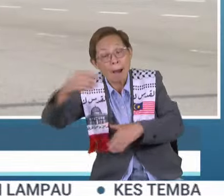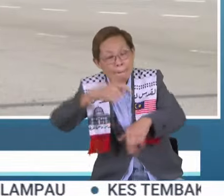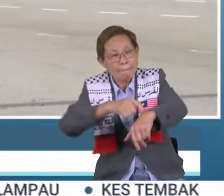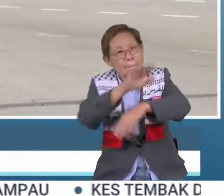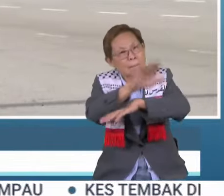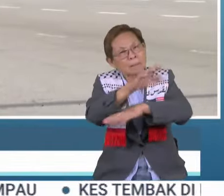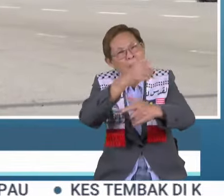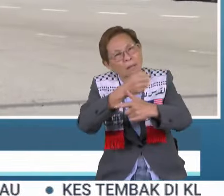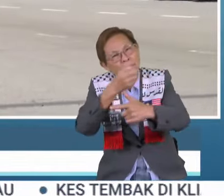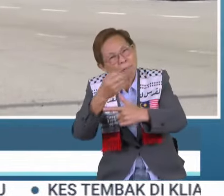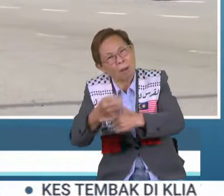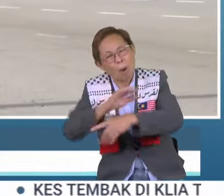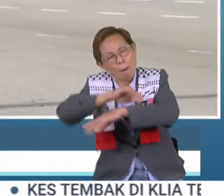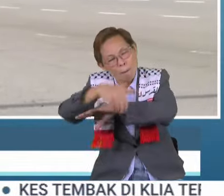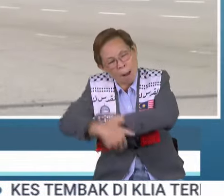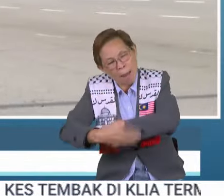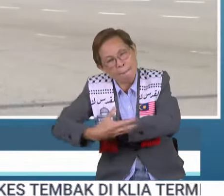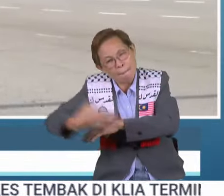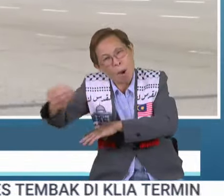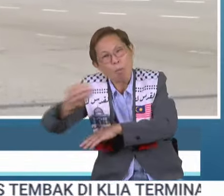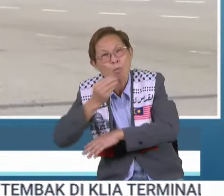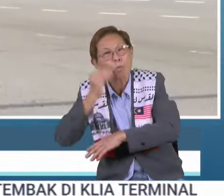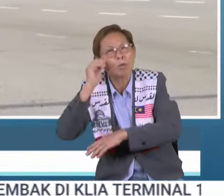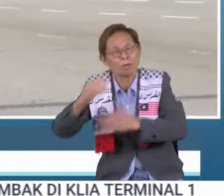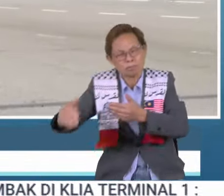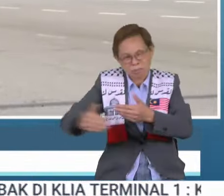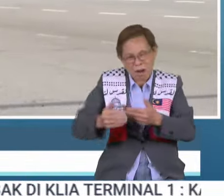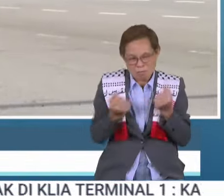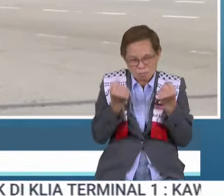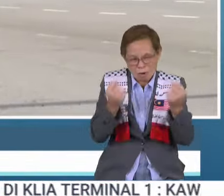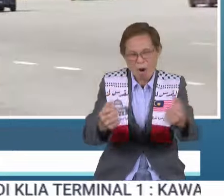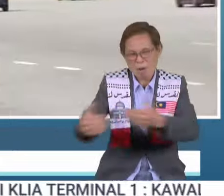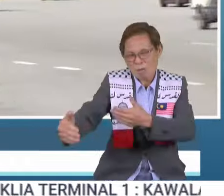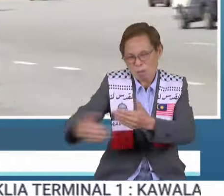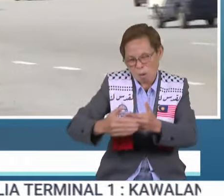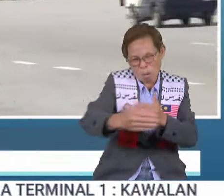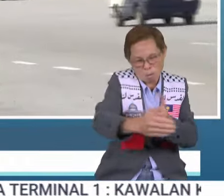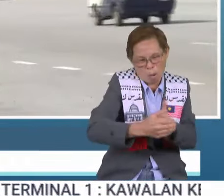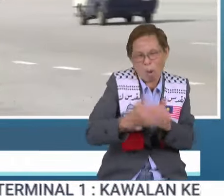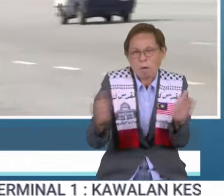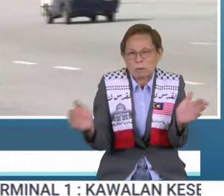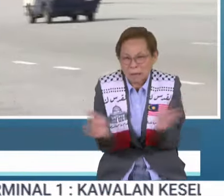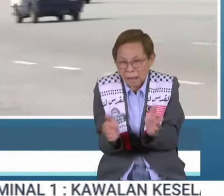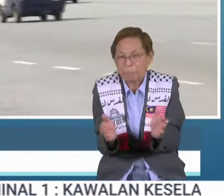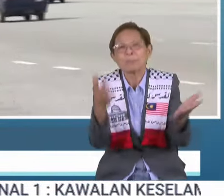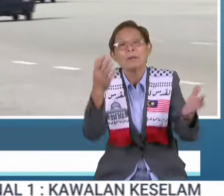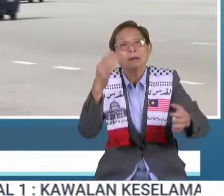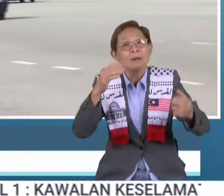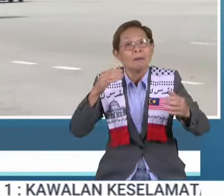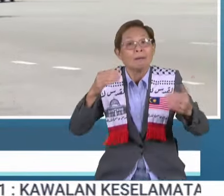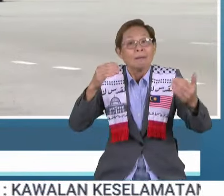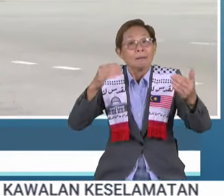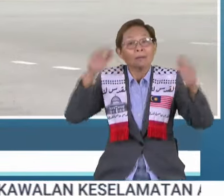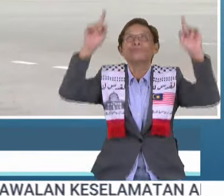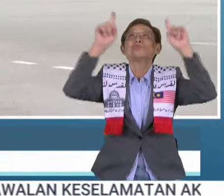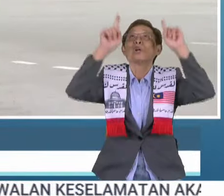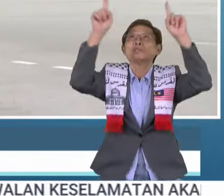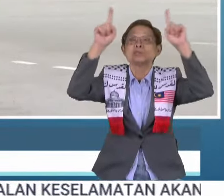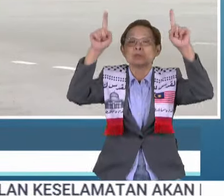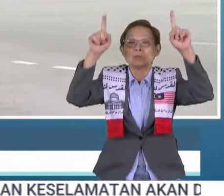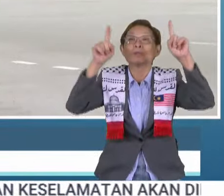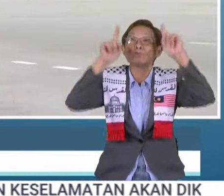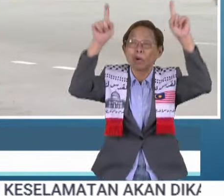petang ataupun malam nanti memandangkan jarak perjalanannya yang pendek. Dan saudara, ketika ini keadaan cuaca di sini